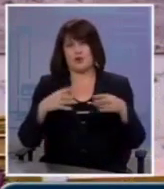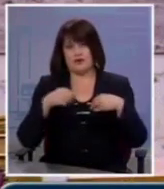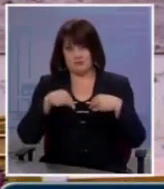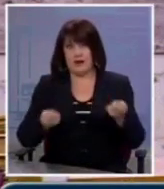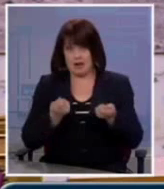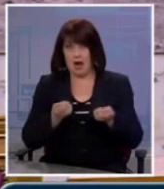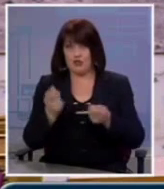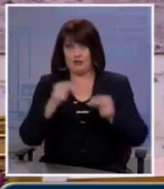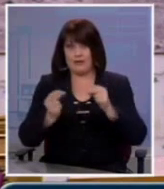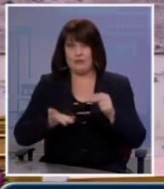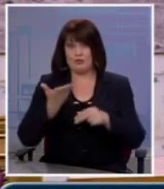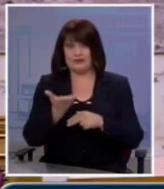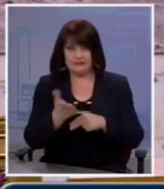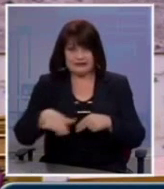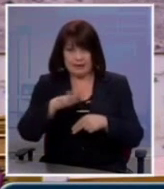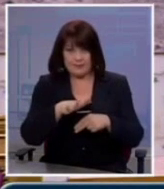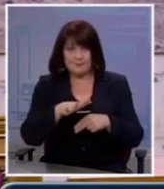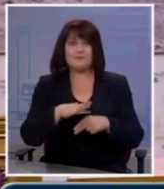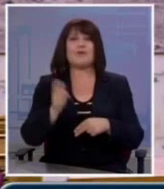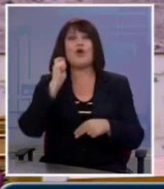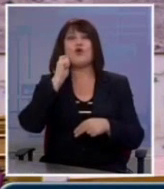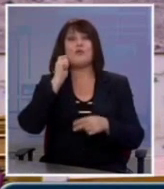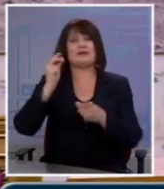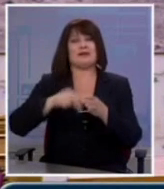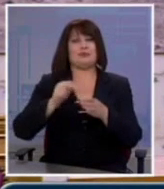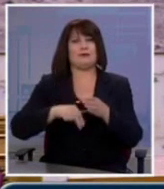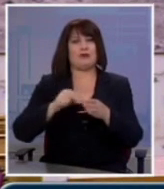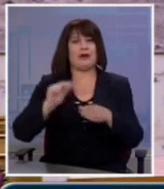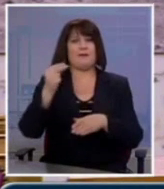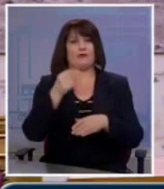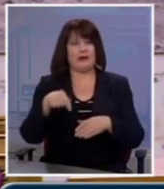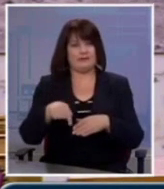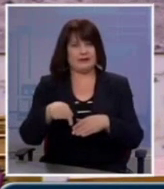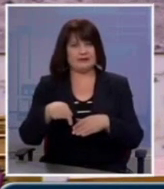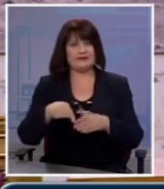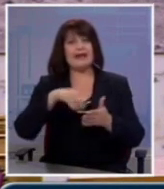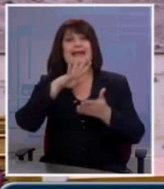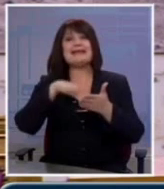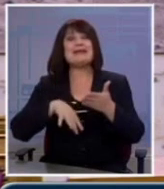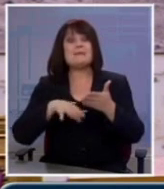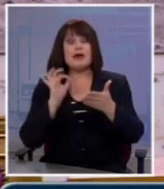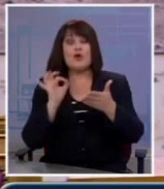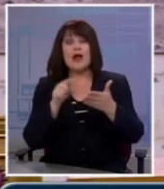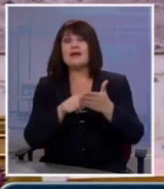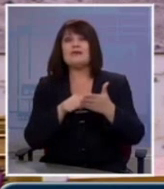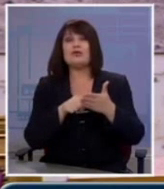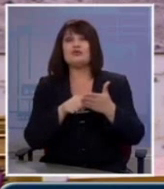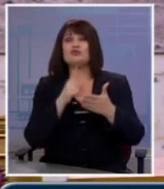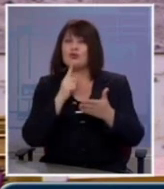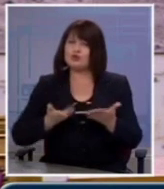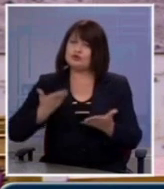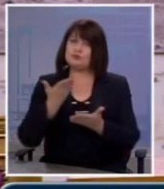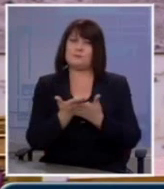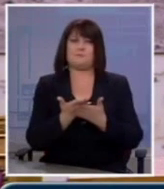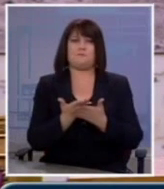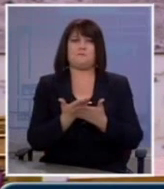μη της πρότασης είναι ονομαστική και αφορά το κείμενο της πρότασης όπως